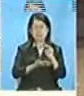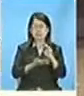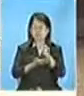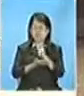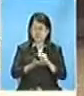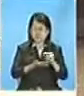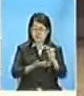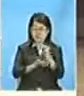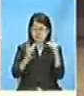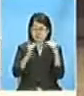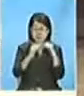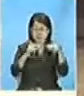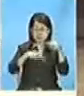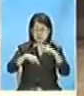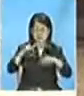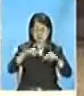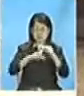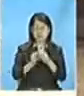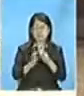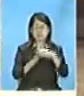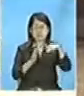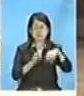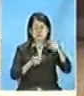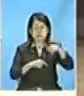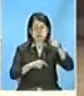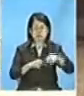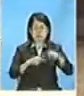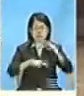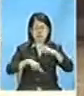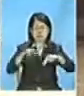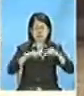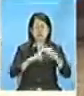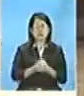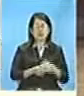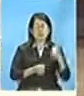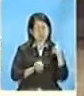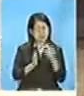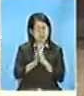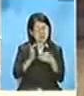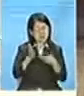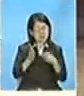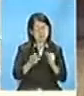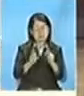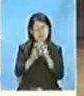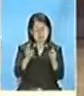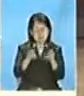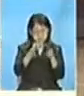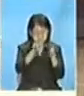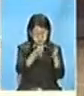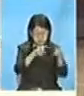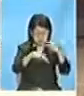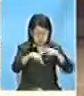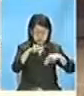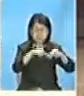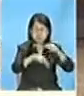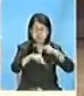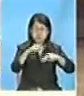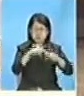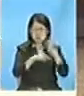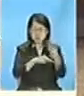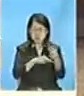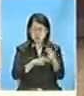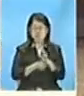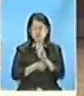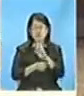มหาวิทยาลัยยุติธรรมทางปกครองศาลปกครองนอกจากนี้ยังมีหลักสูตรกรรมการตรวจสอบของสถาบันกรรม